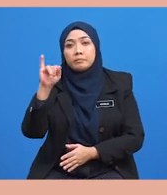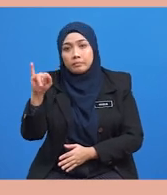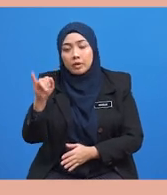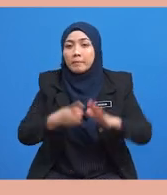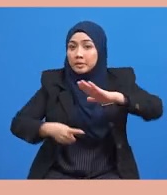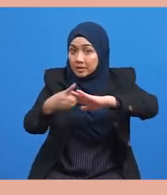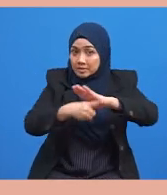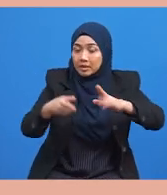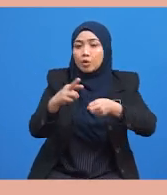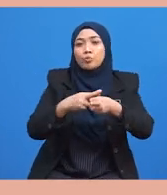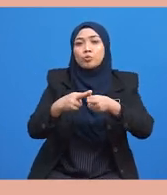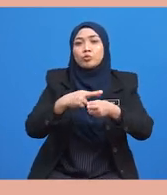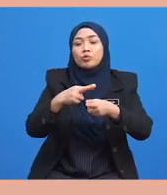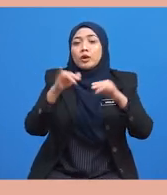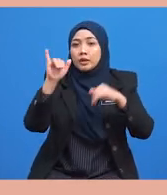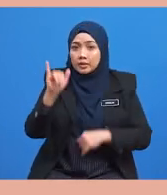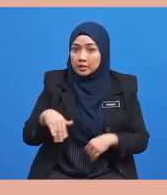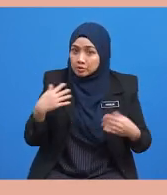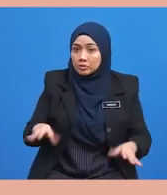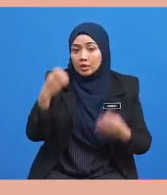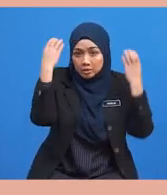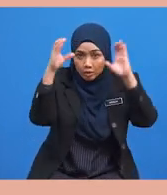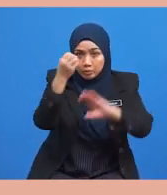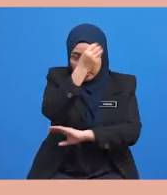berdasarkan rumus-rumus yang telah cikgu terangkan tadi?